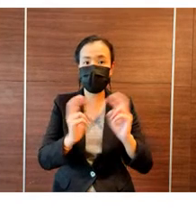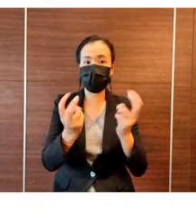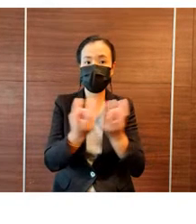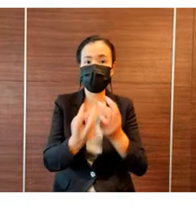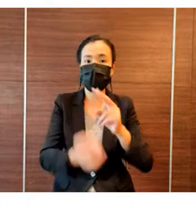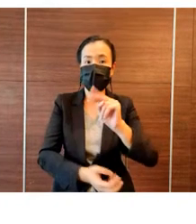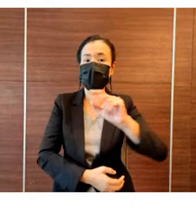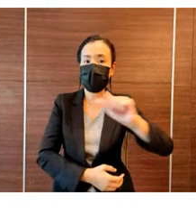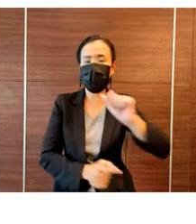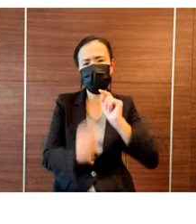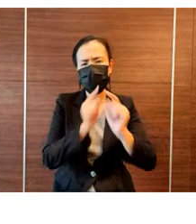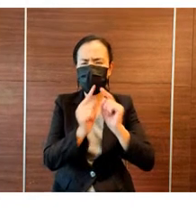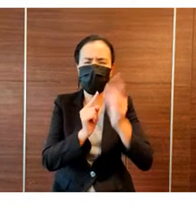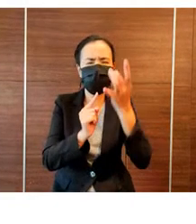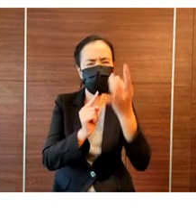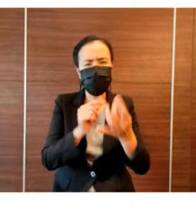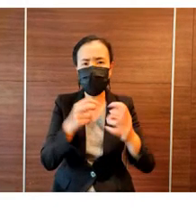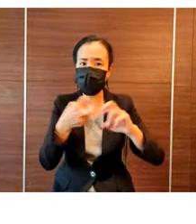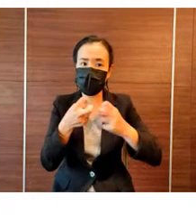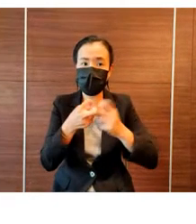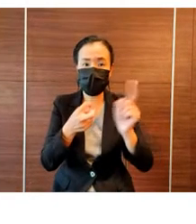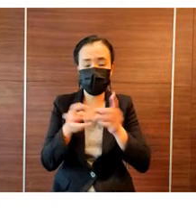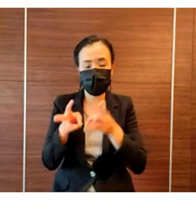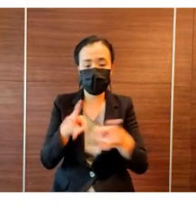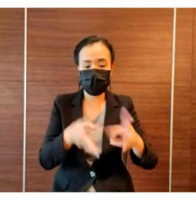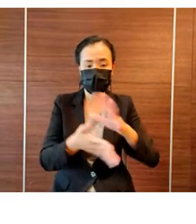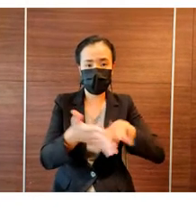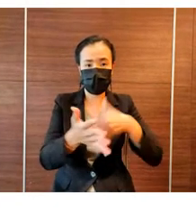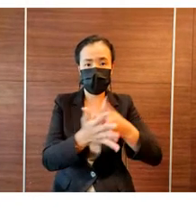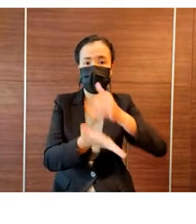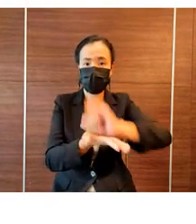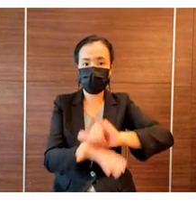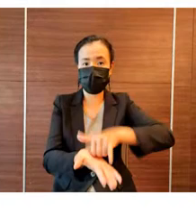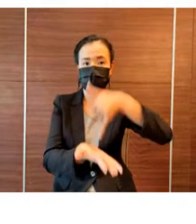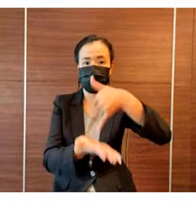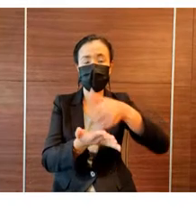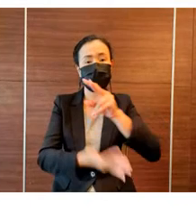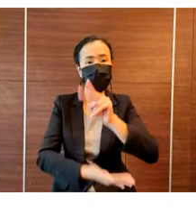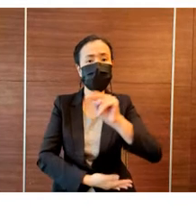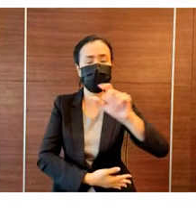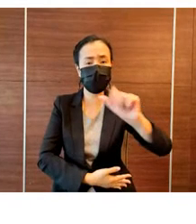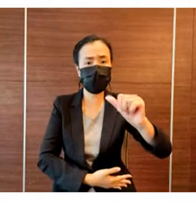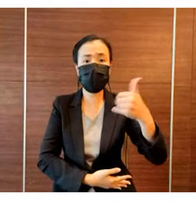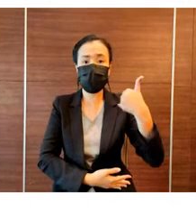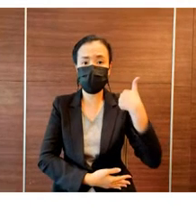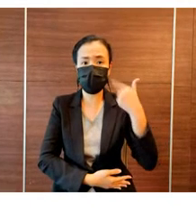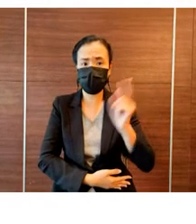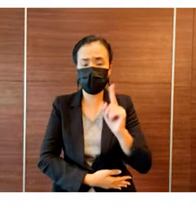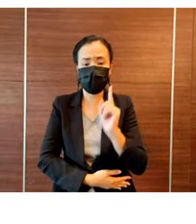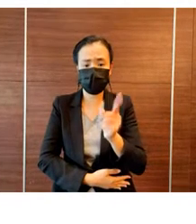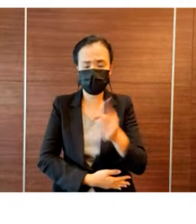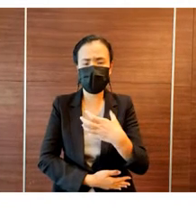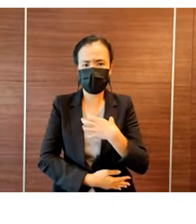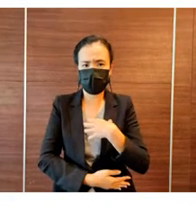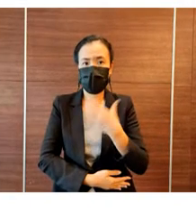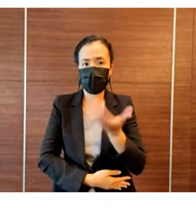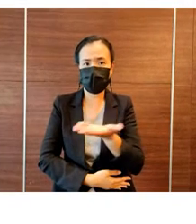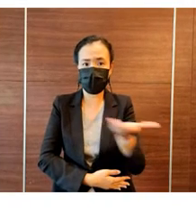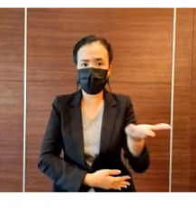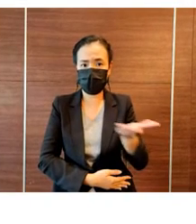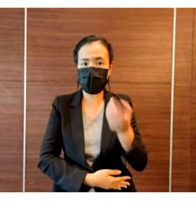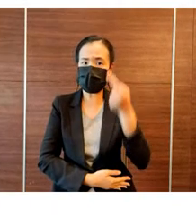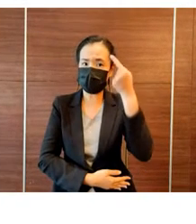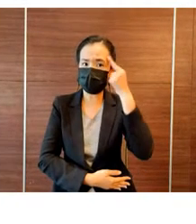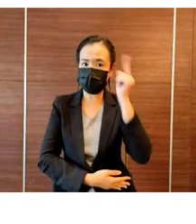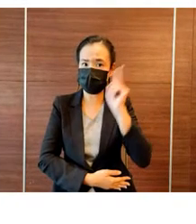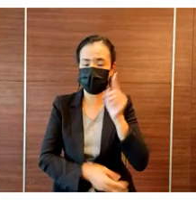นี่ยคุยกันว่ายังไงบ้างเกี่ยวกับแนวทางในการบำบัดแบบ NA อะค่ะอันนี้อยากจะคือจริงๆเนื่องจากว่าอยากจะให้หลายๆท่านเห็นว่